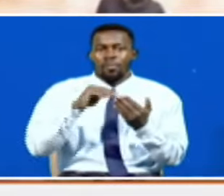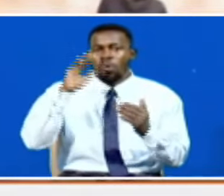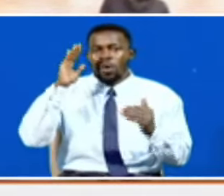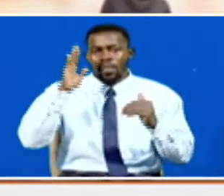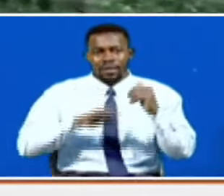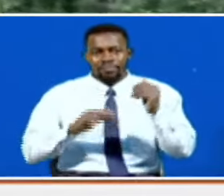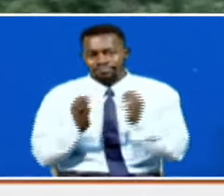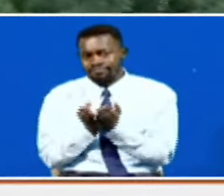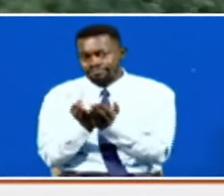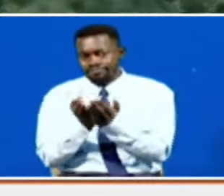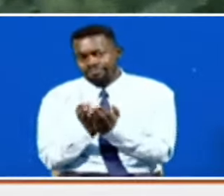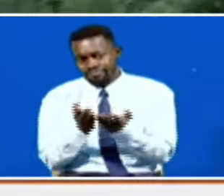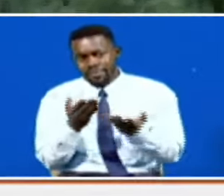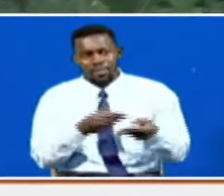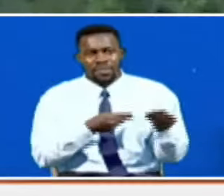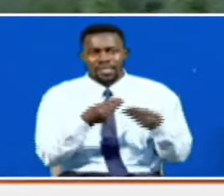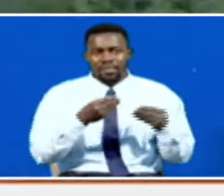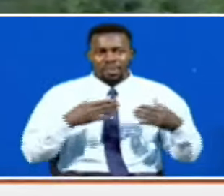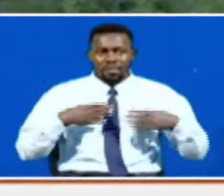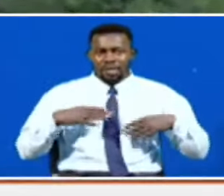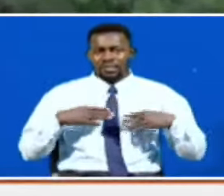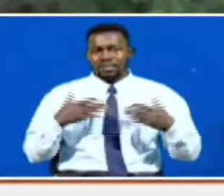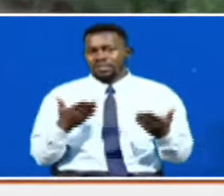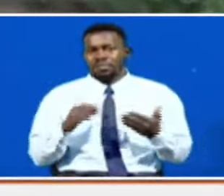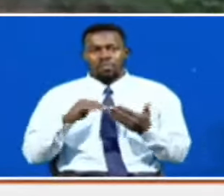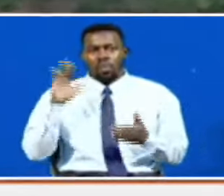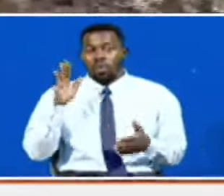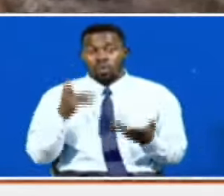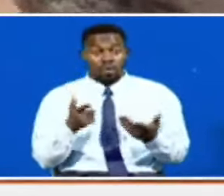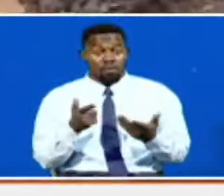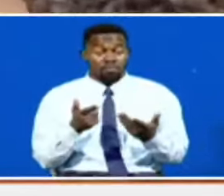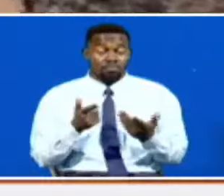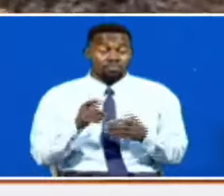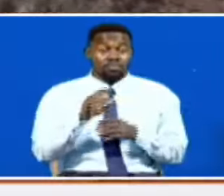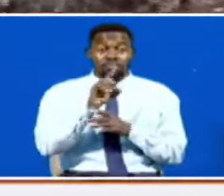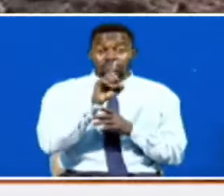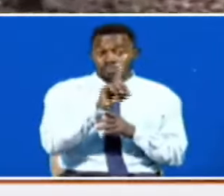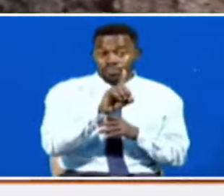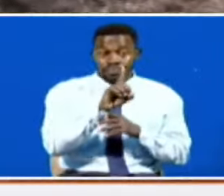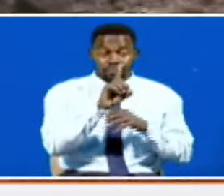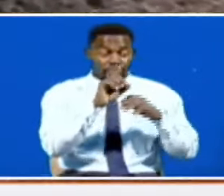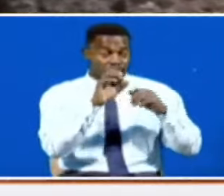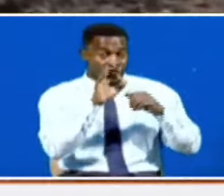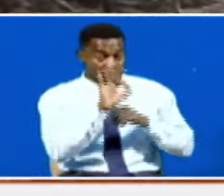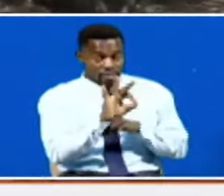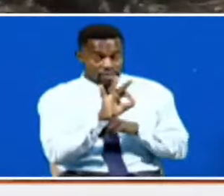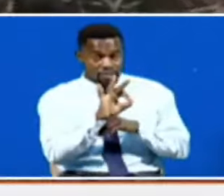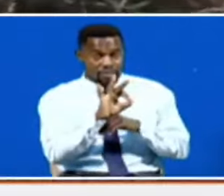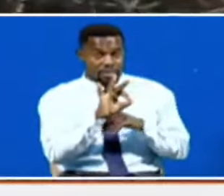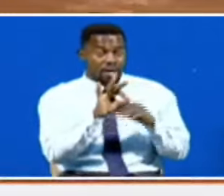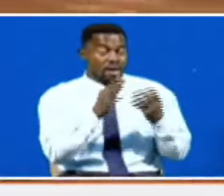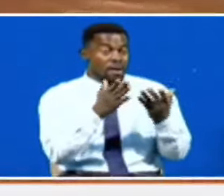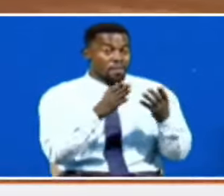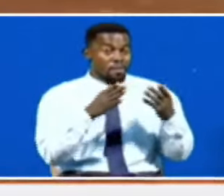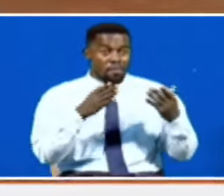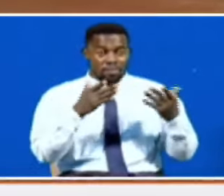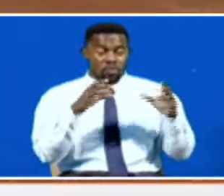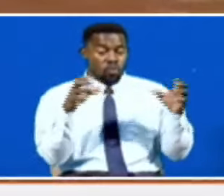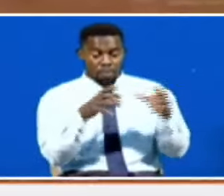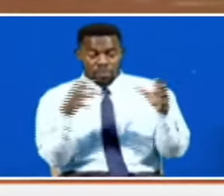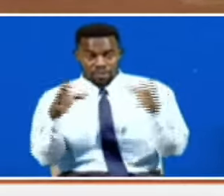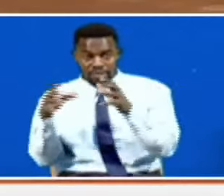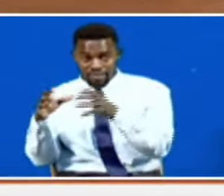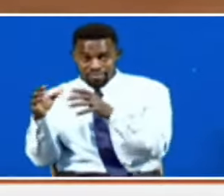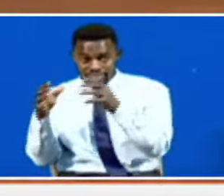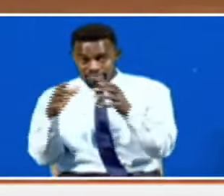tuko wengi. Vijiji 11 tayari vimezama maji, na huenda wakazi wakalazimika kuondoka na kuhamia maeneo salama, huku